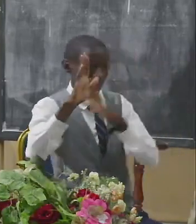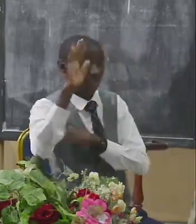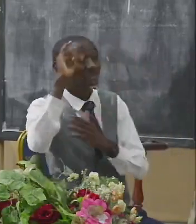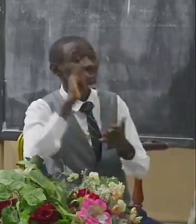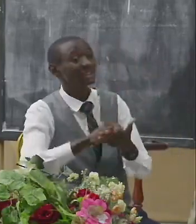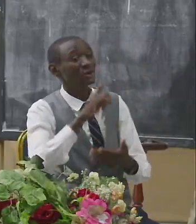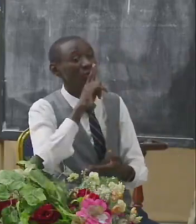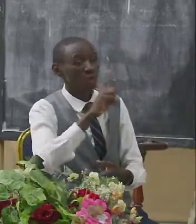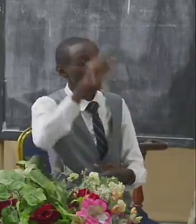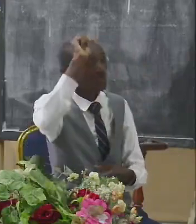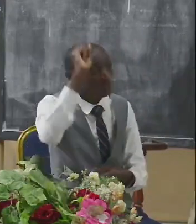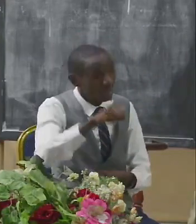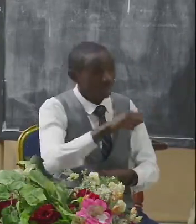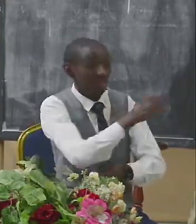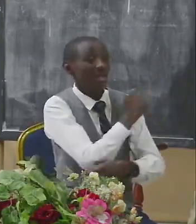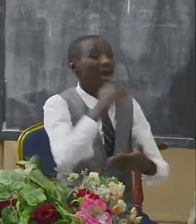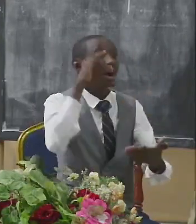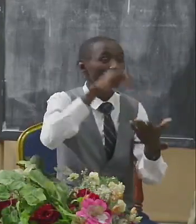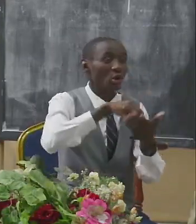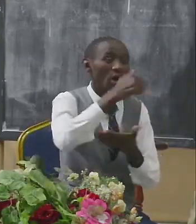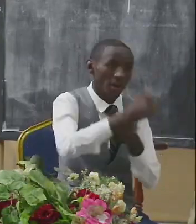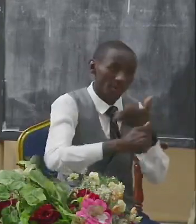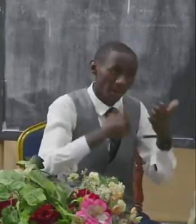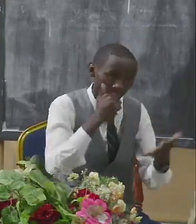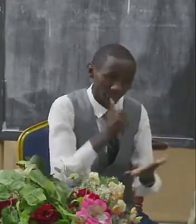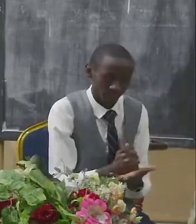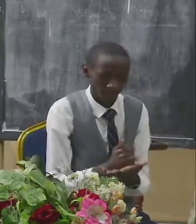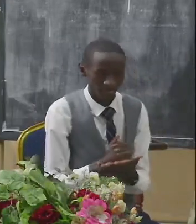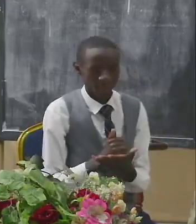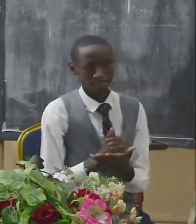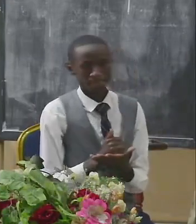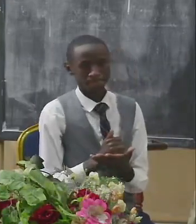Oui. Ni ndio. Et c'est amen. Na ni amina.